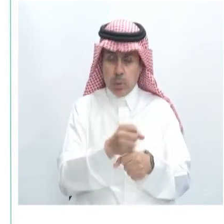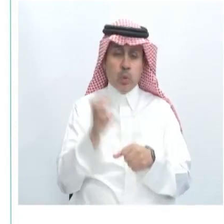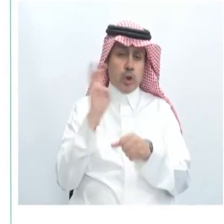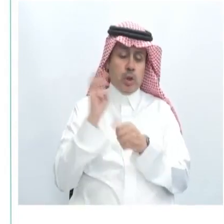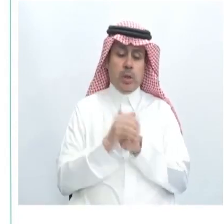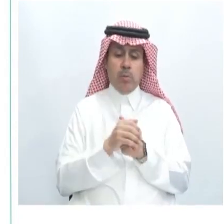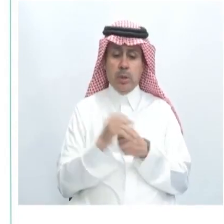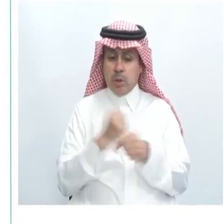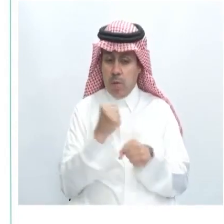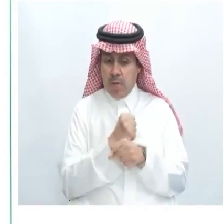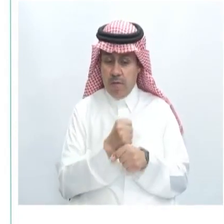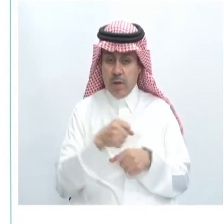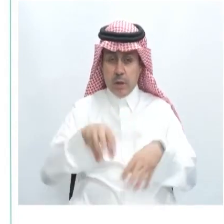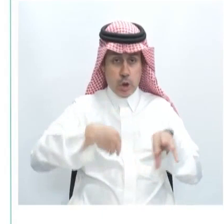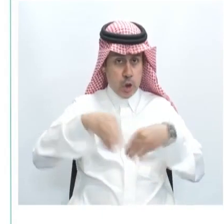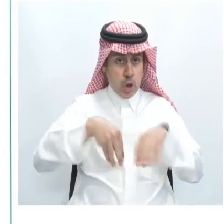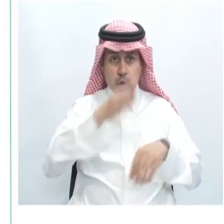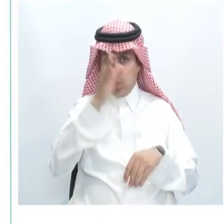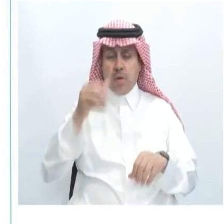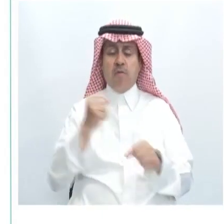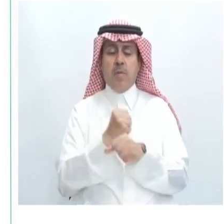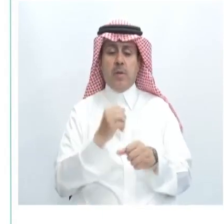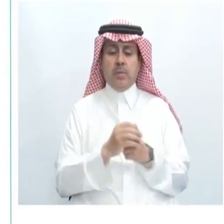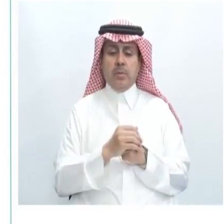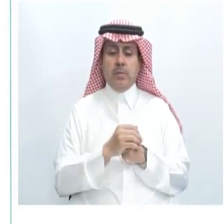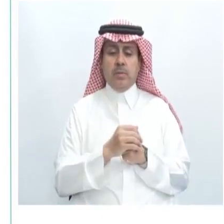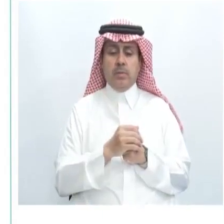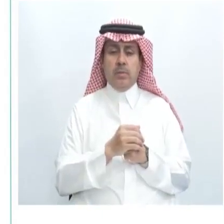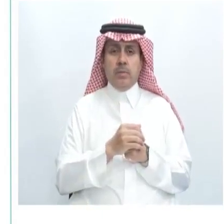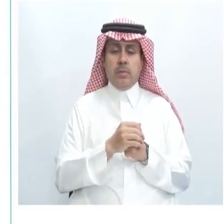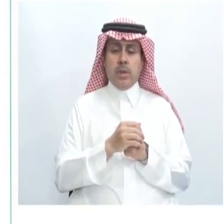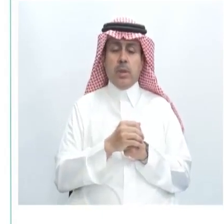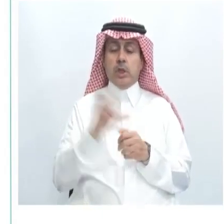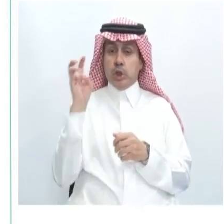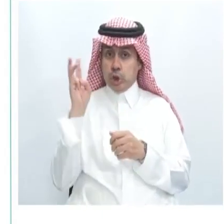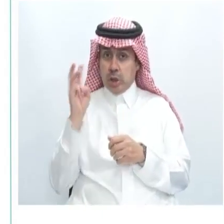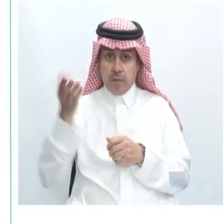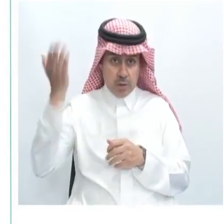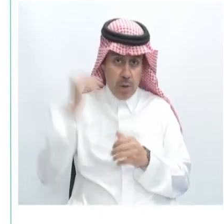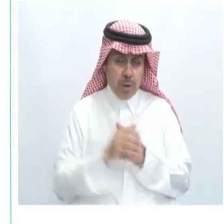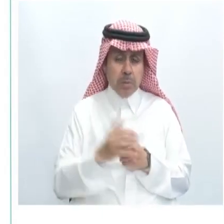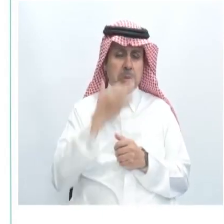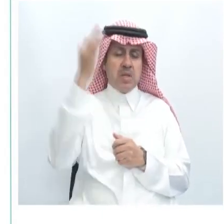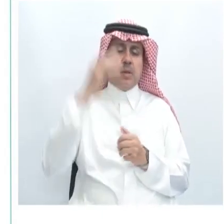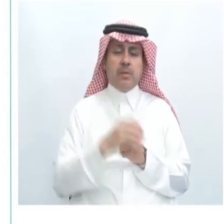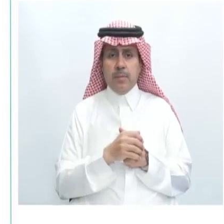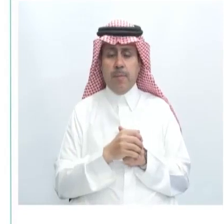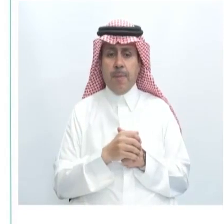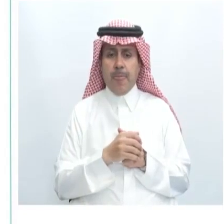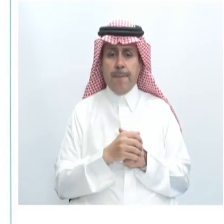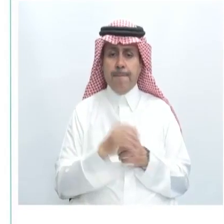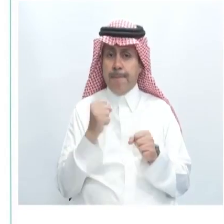توظيف التسويق في عملها ذكرنا الشركات في السابق كان هنالك بساطه واقامه